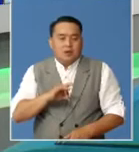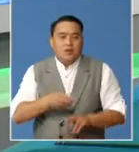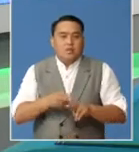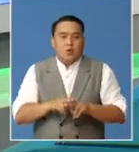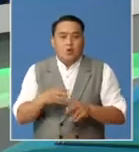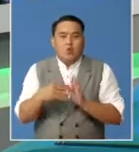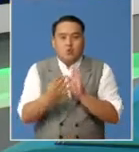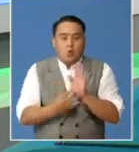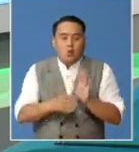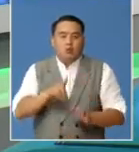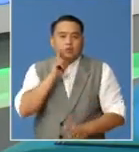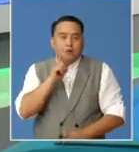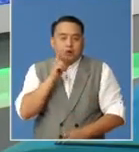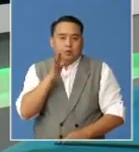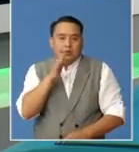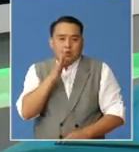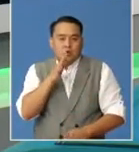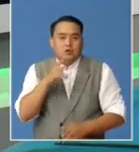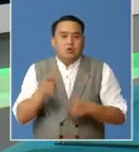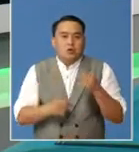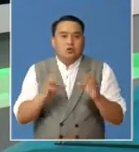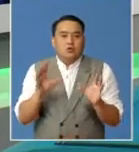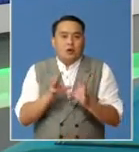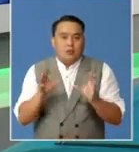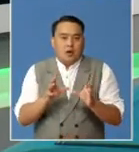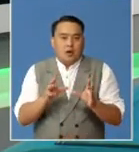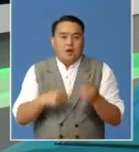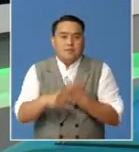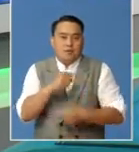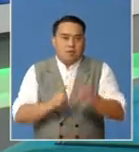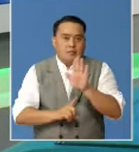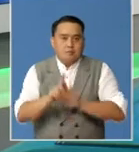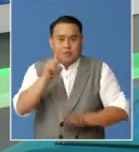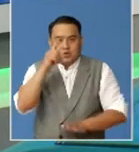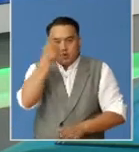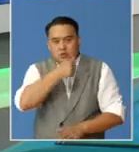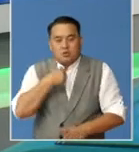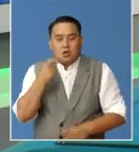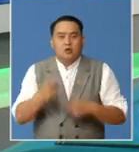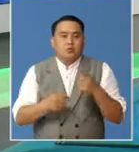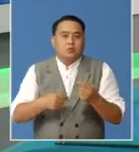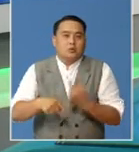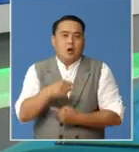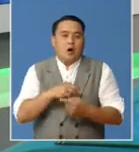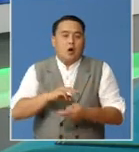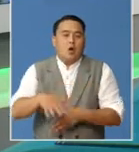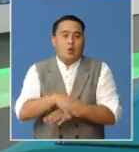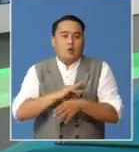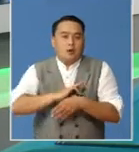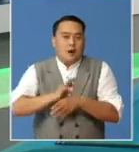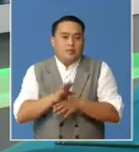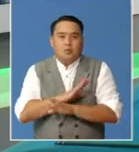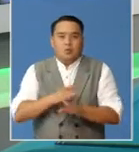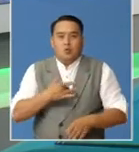Бар болғаны 19 жастағы Алмас Батырхан сүтті ешкілерді бағып отыр. Кәсібін бастаған бір жылдың ішінде ол ешкі сүтімен аймақ тұрғындарын ғана қамтып